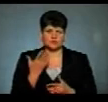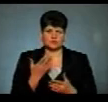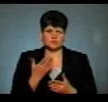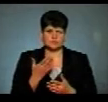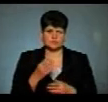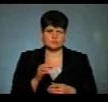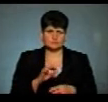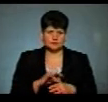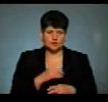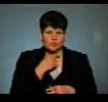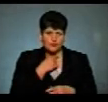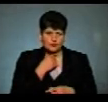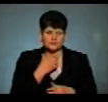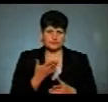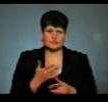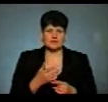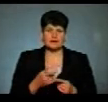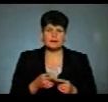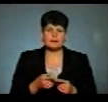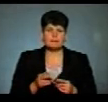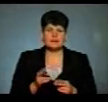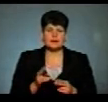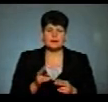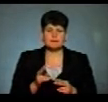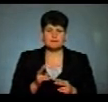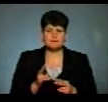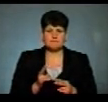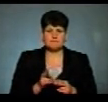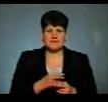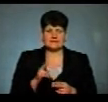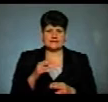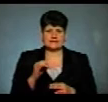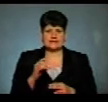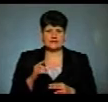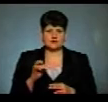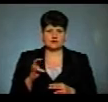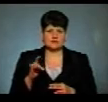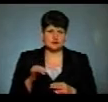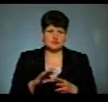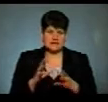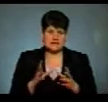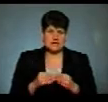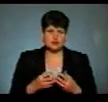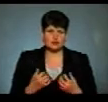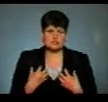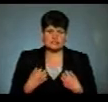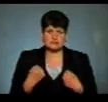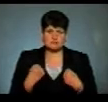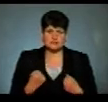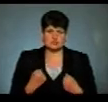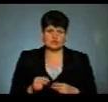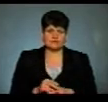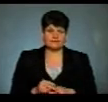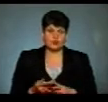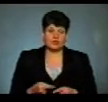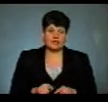і таким чином дезінтоксикаційна, загальноукріплююча терапія, і отакий от принцип